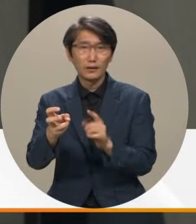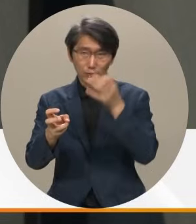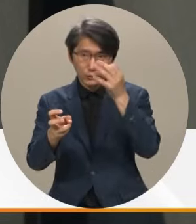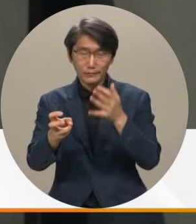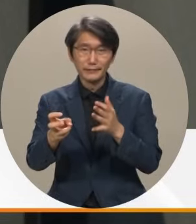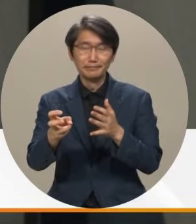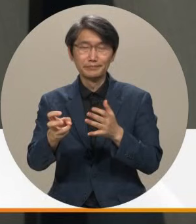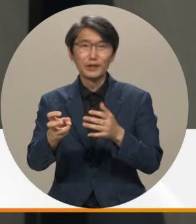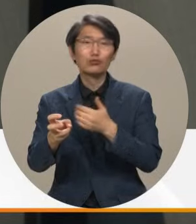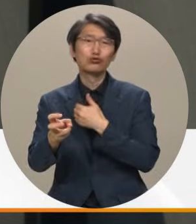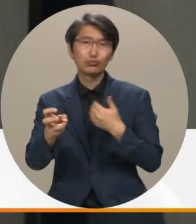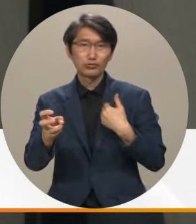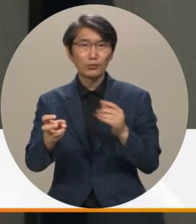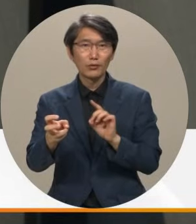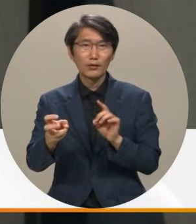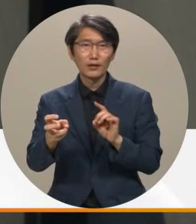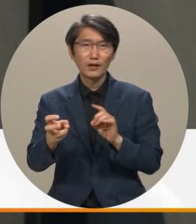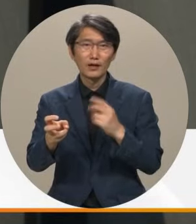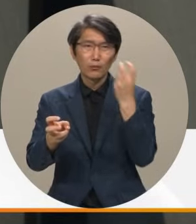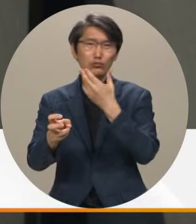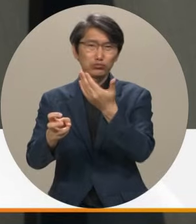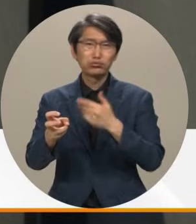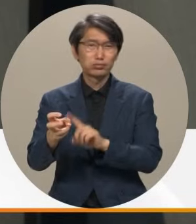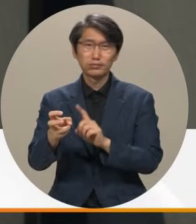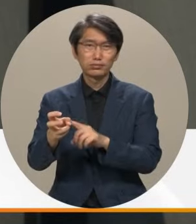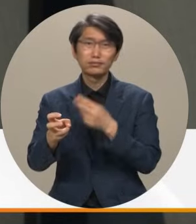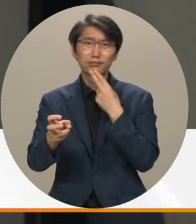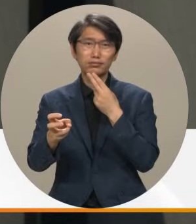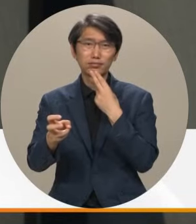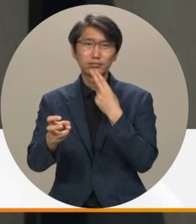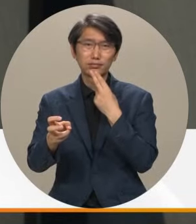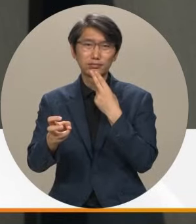죄송합니다. 충분히 자신들을 보호하지 못한다라고 하는